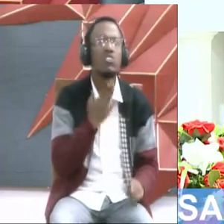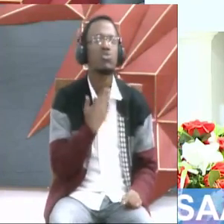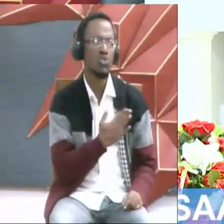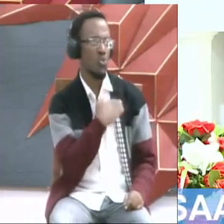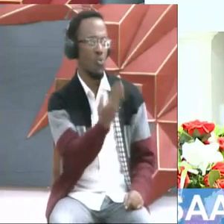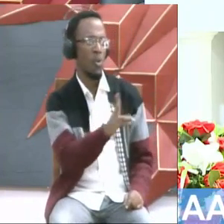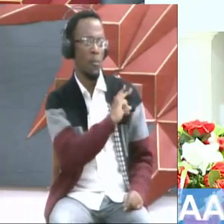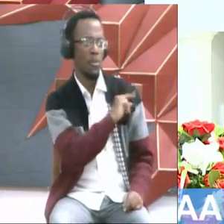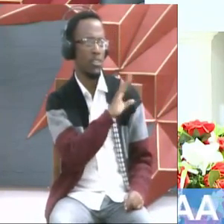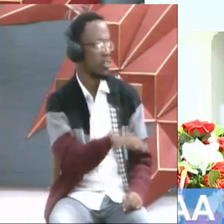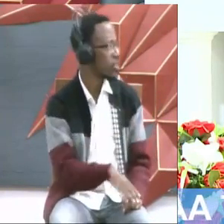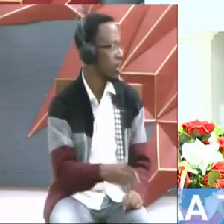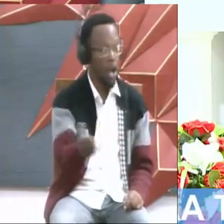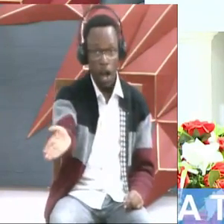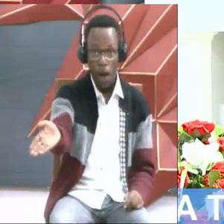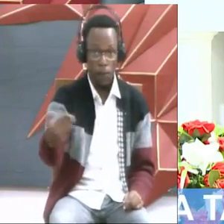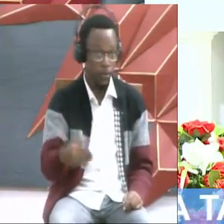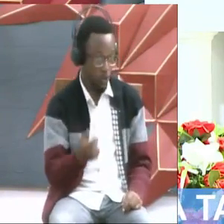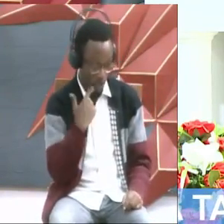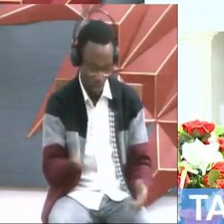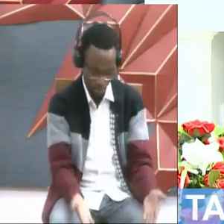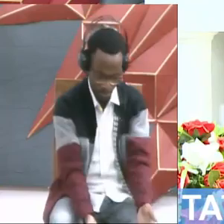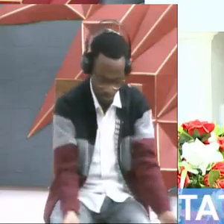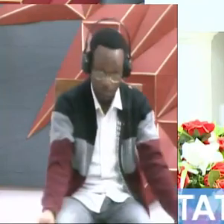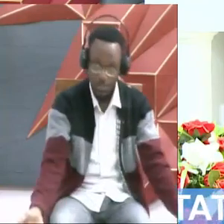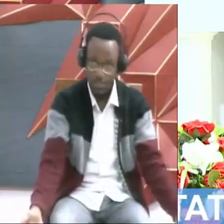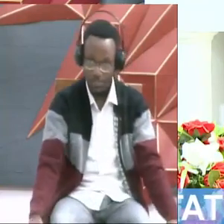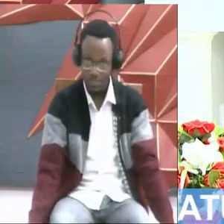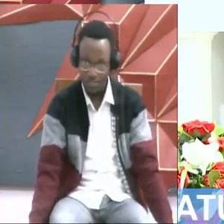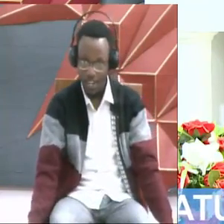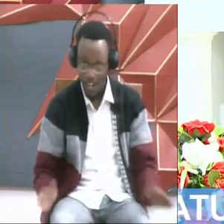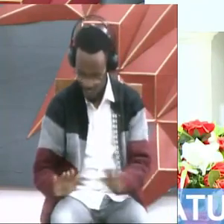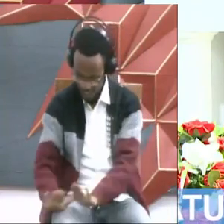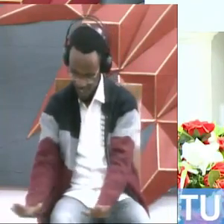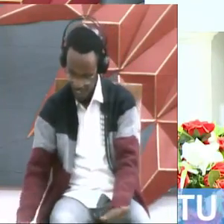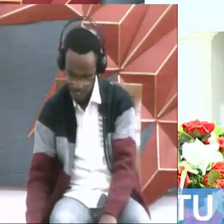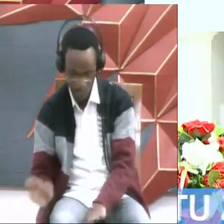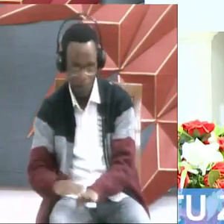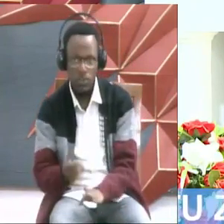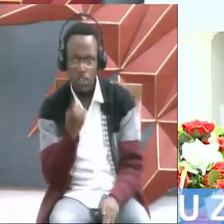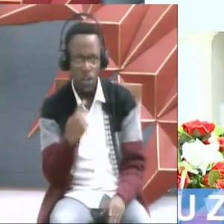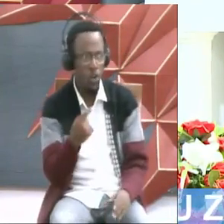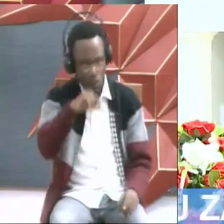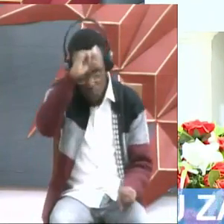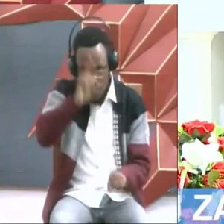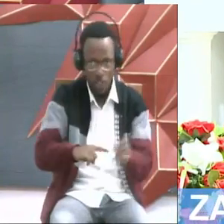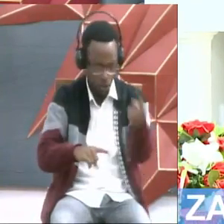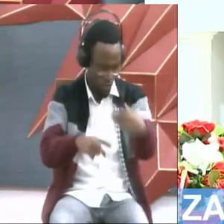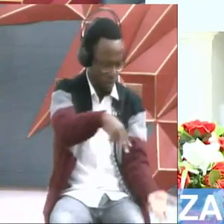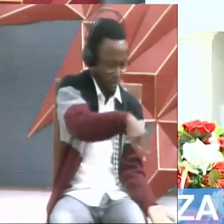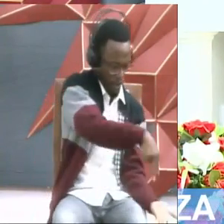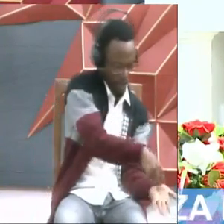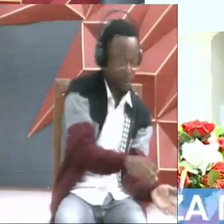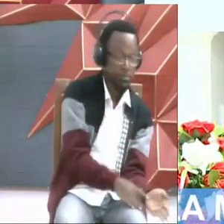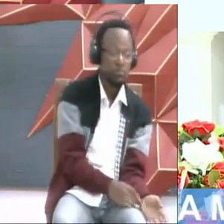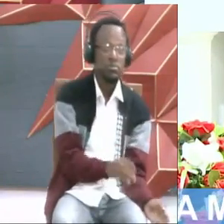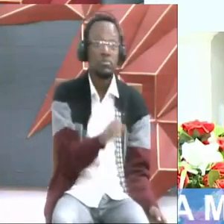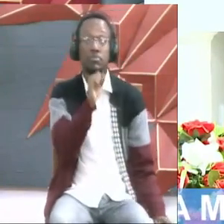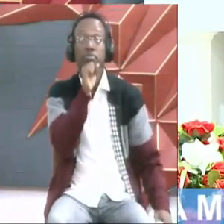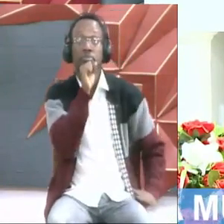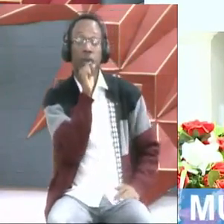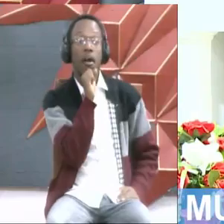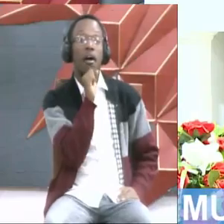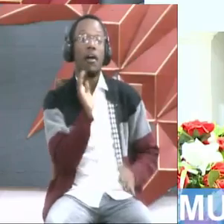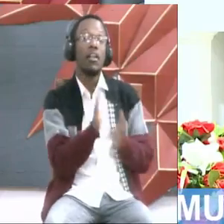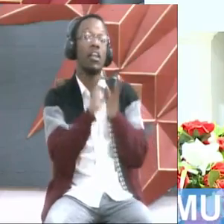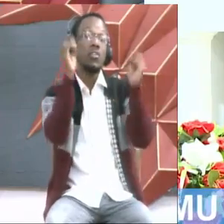agaca aza hano hejuru mwashyize n'itapi urabona hano mwashyize itapi agaca atangura ngo haleluya ngo jendi wa wundi